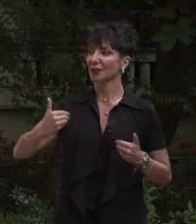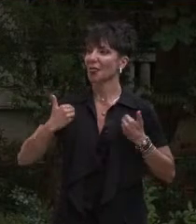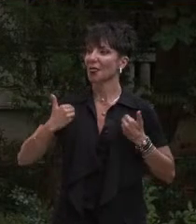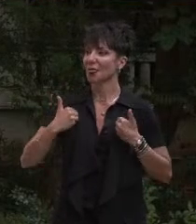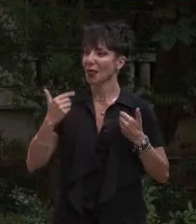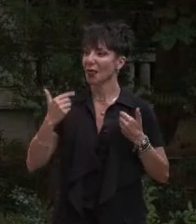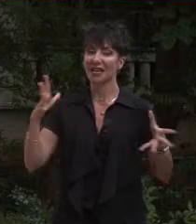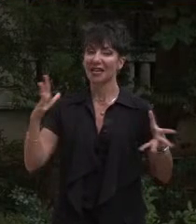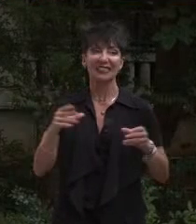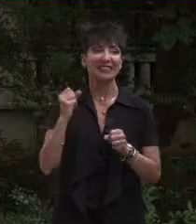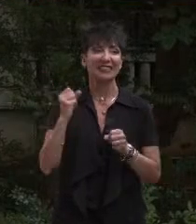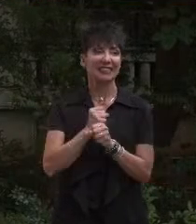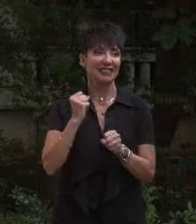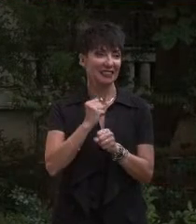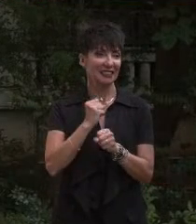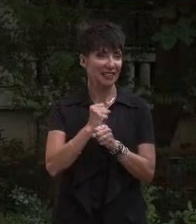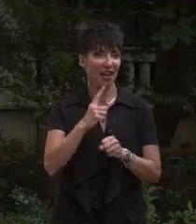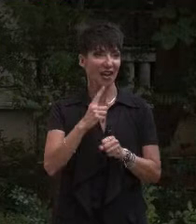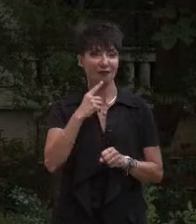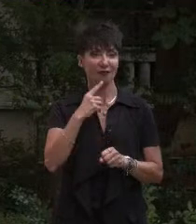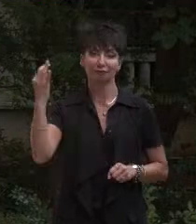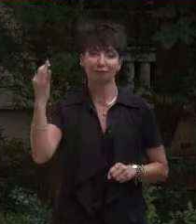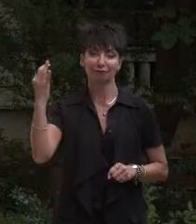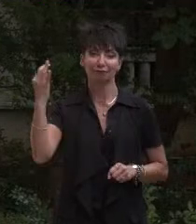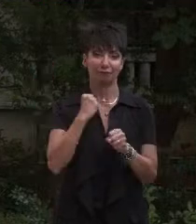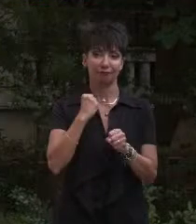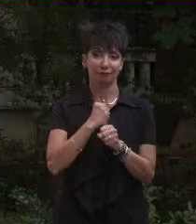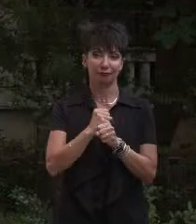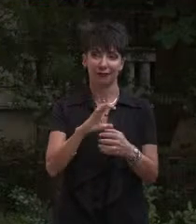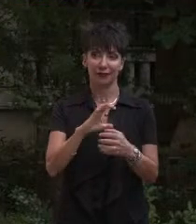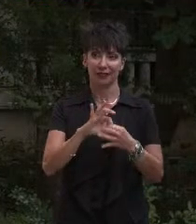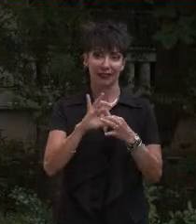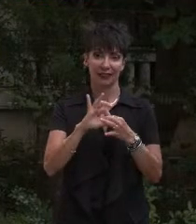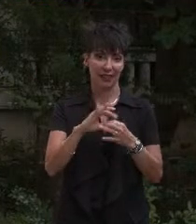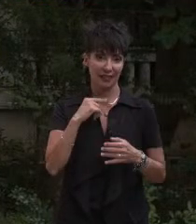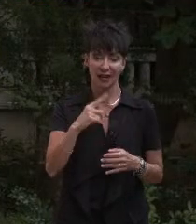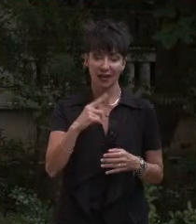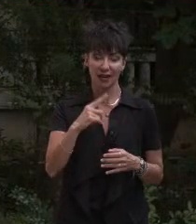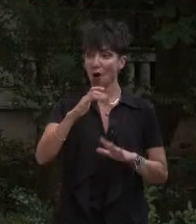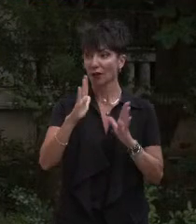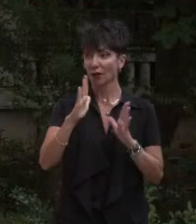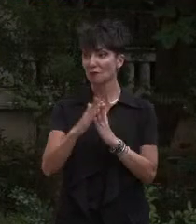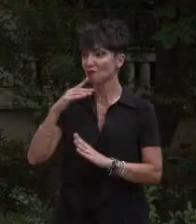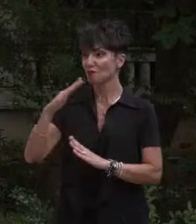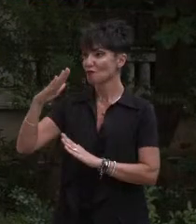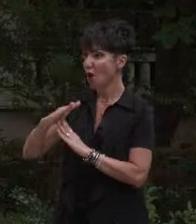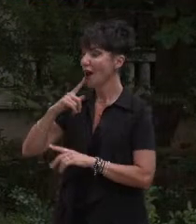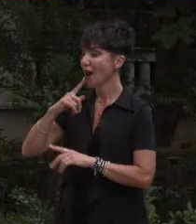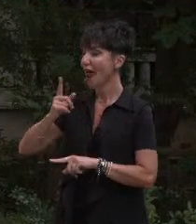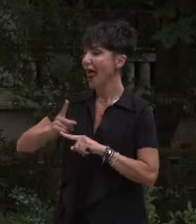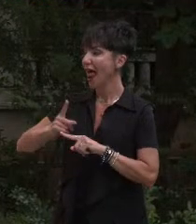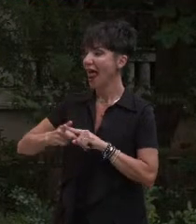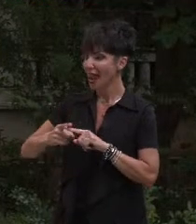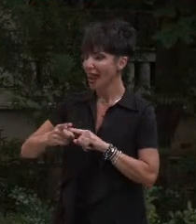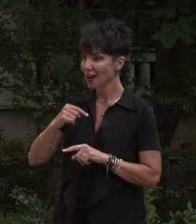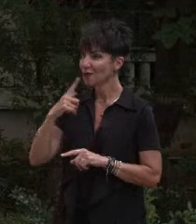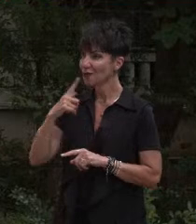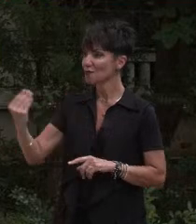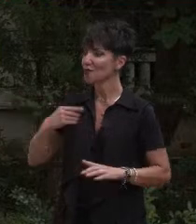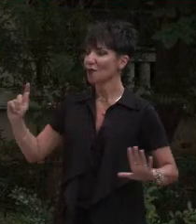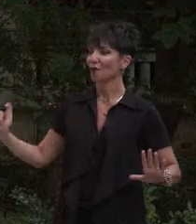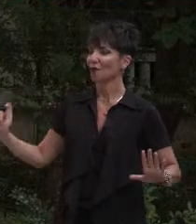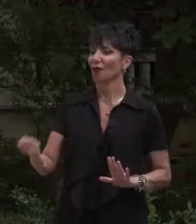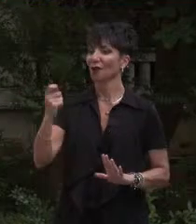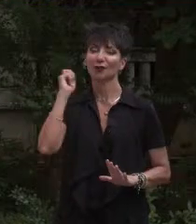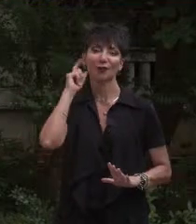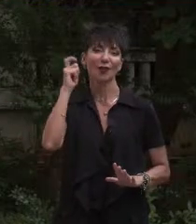τους συναδέλφους που κάνανε εξαιρετική δουλειά και συνεργαστήκαμε υπέροχα, μα πάνω απ' όλα τον πρόεδρο του Ελληνικού Ερυθρού Σταυρού που μας εμπνέει για να κάνουμε τέτοιες